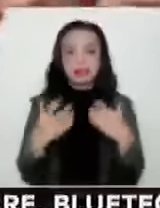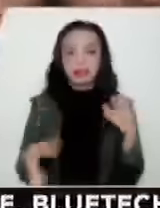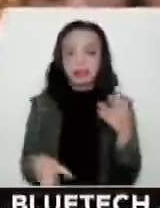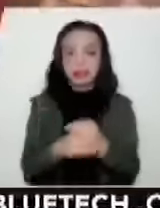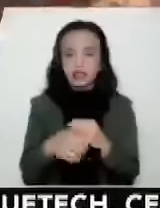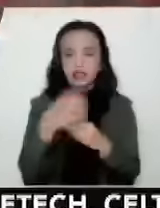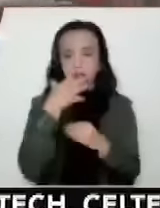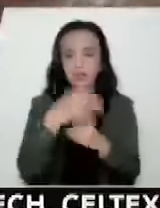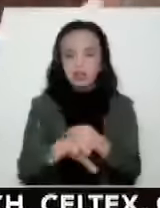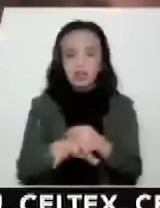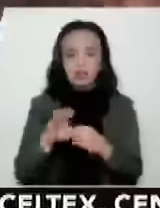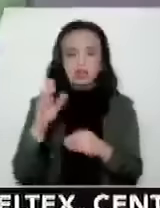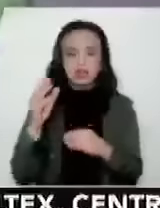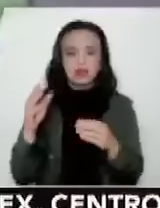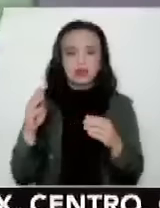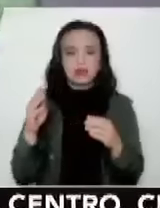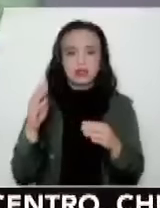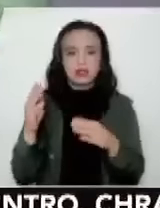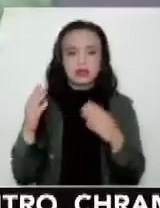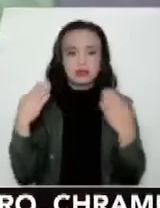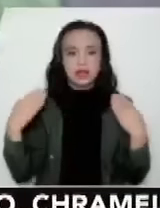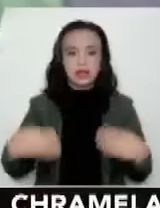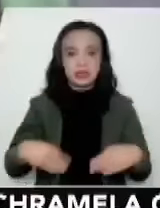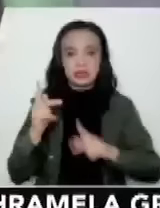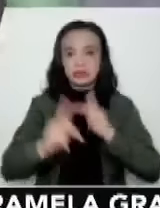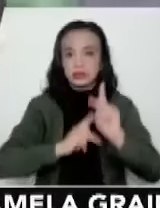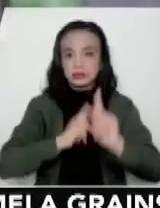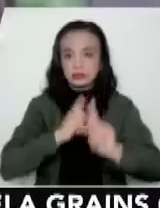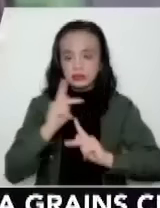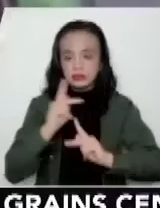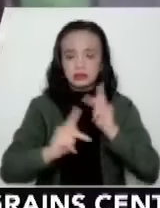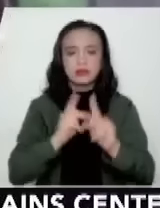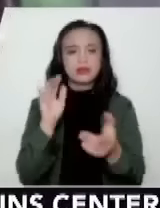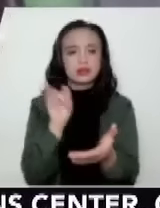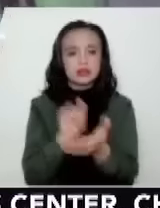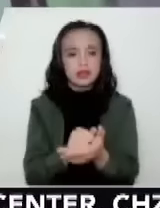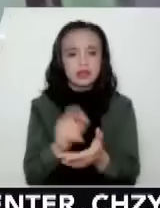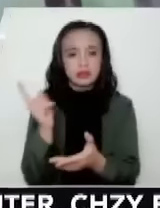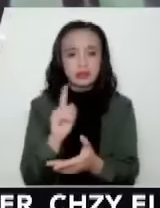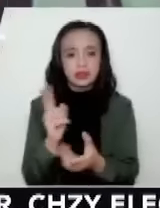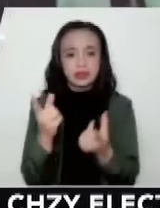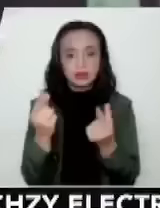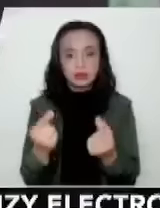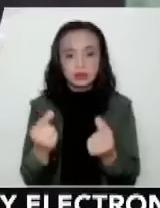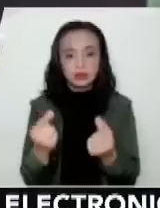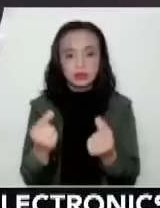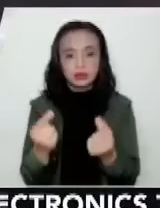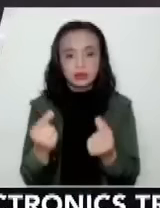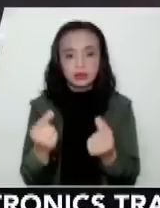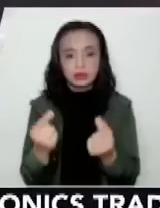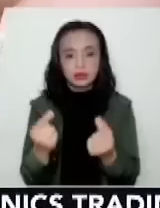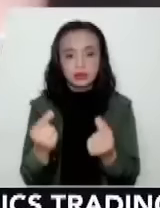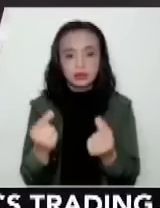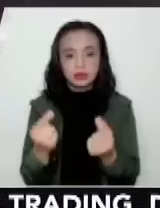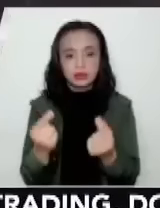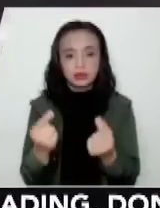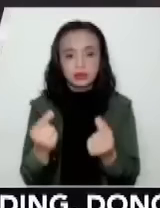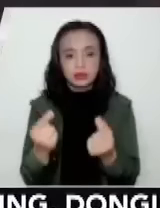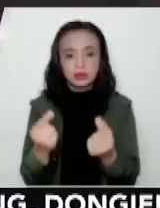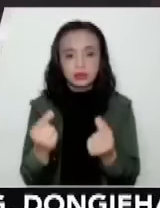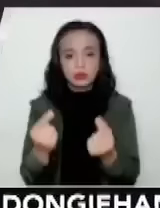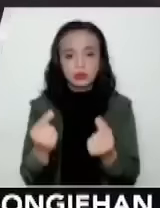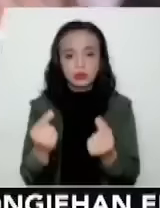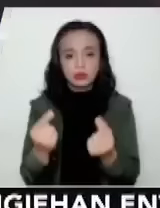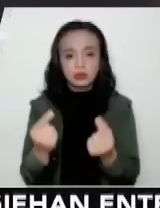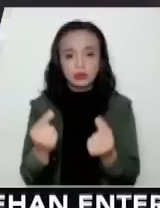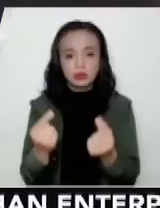ng mga deboto. Agad din daw itong pinupunasan dahil posibleng makasira ang moisture sa mahigit 400 taon